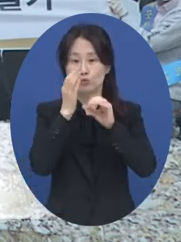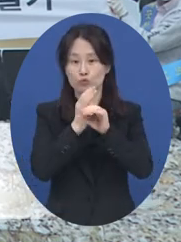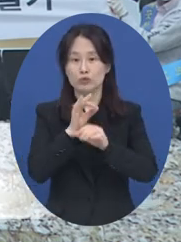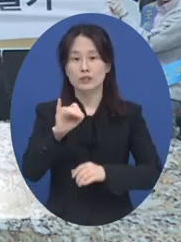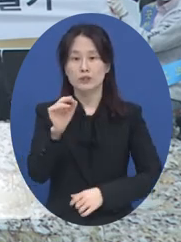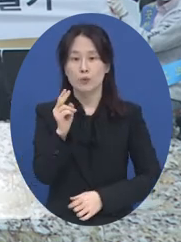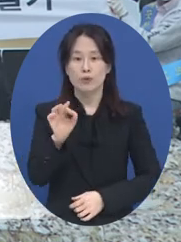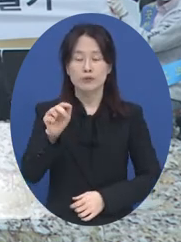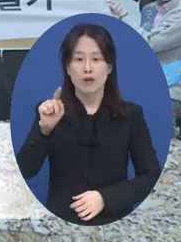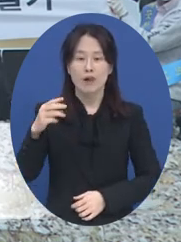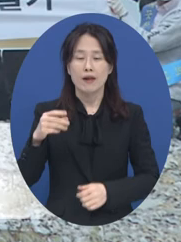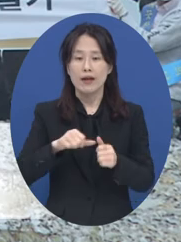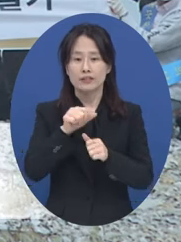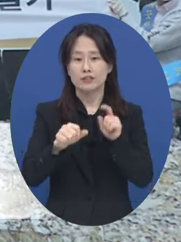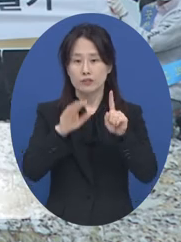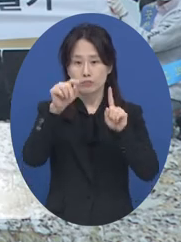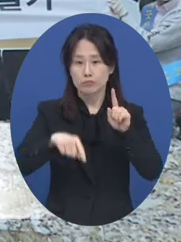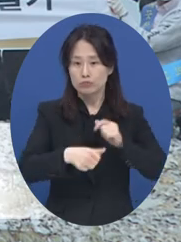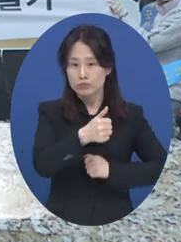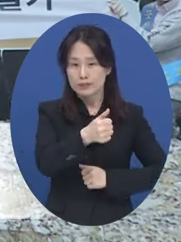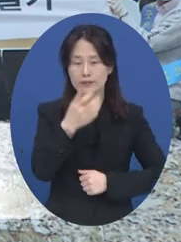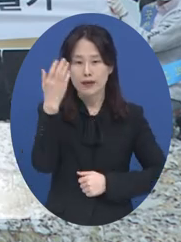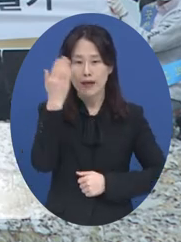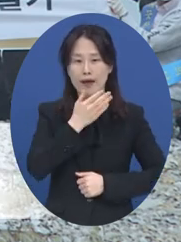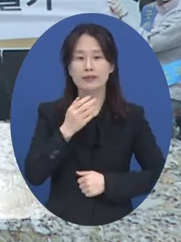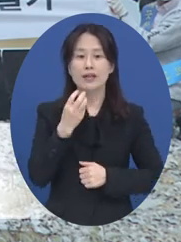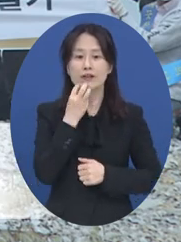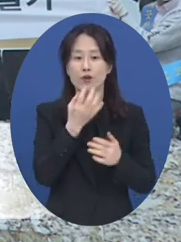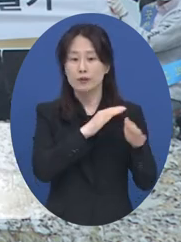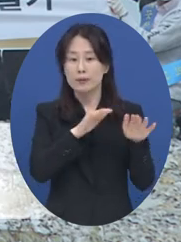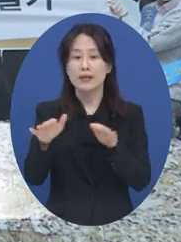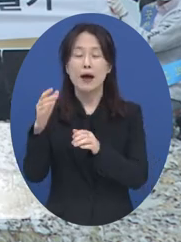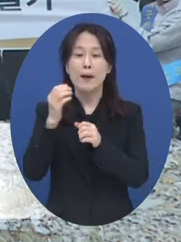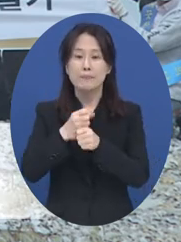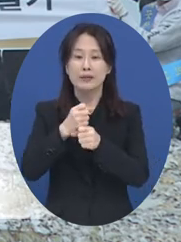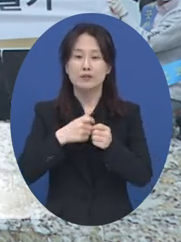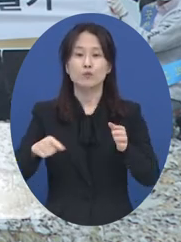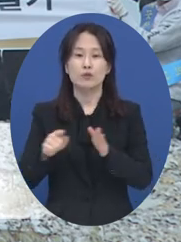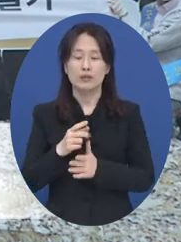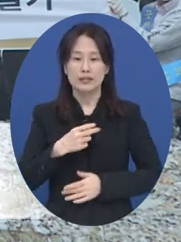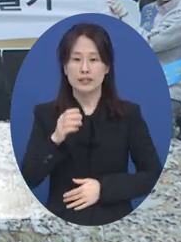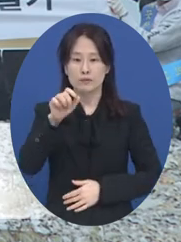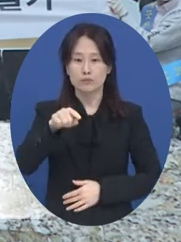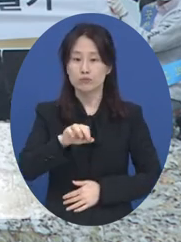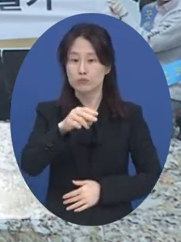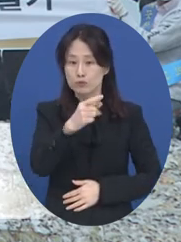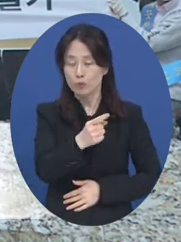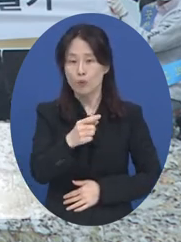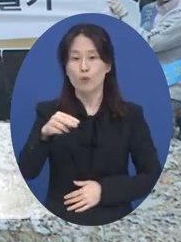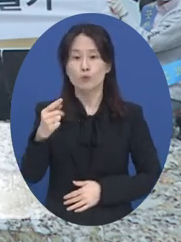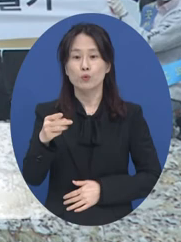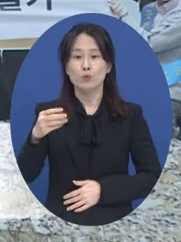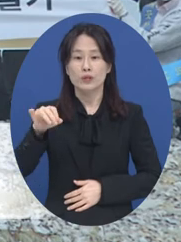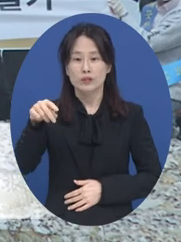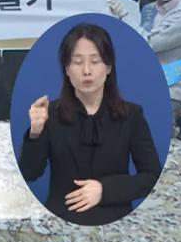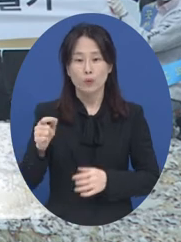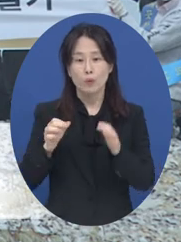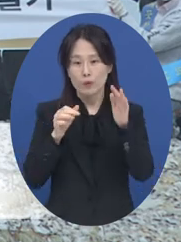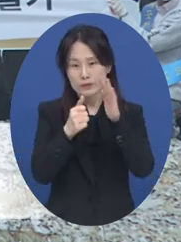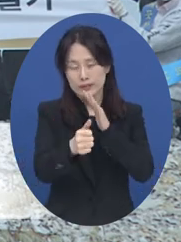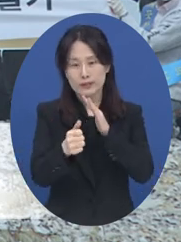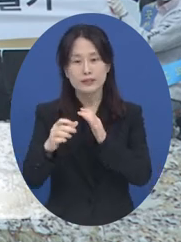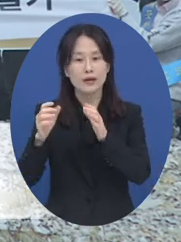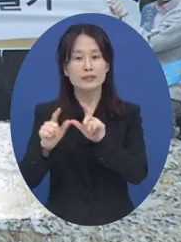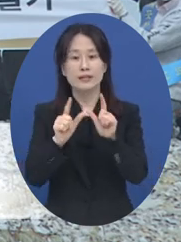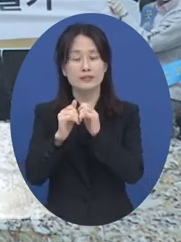있는데요. 이용철 경기도 행정일부 지사가 깨끗한 경기바다를 만들기 위해 안산시 풍도와 화성시 도리도 현장을